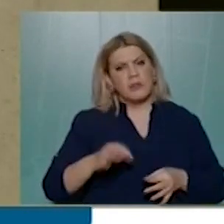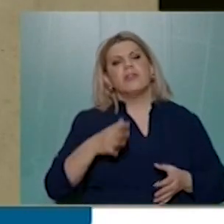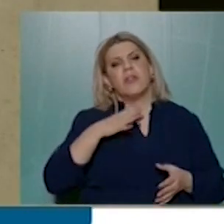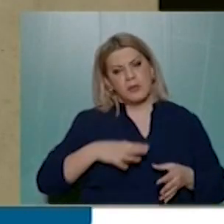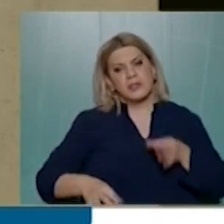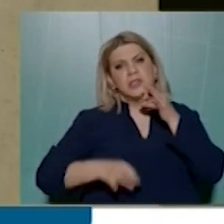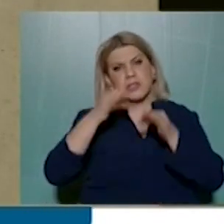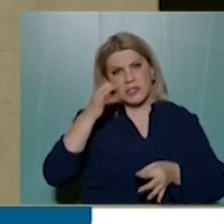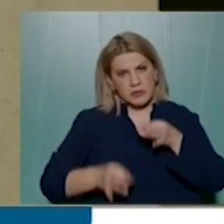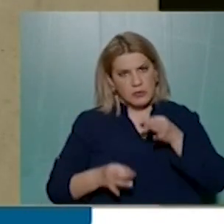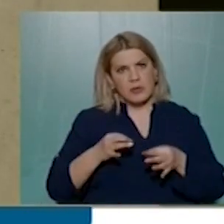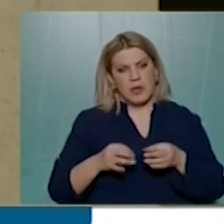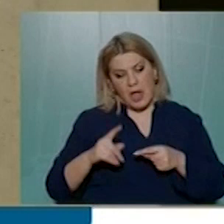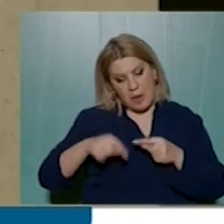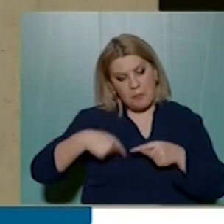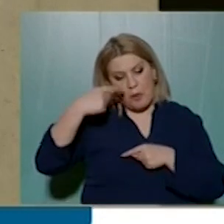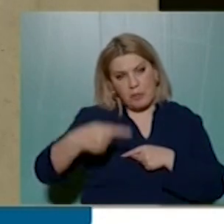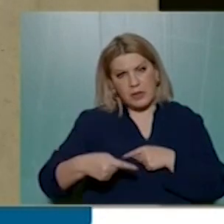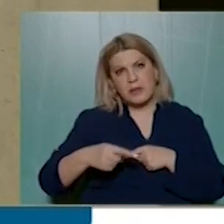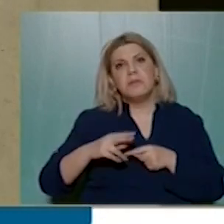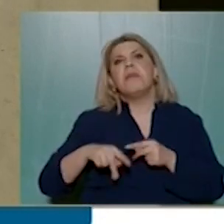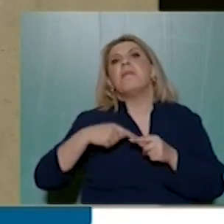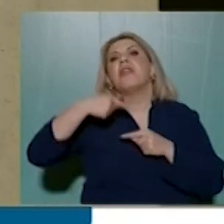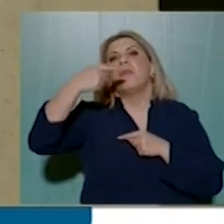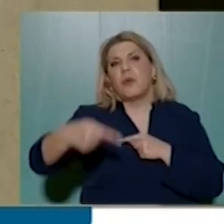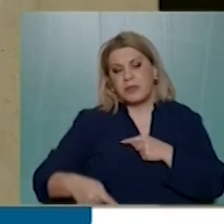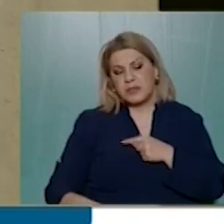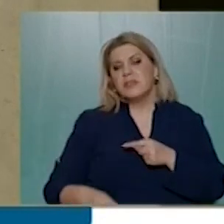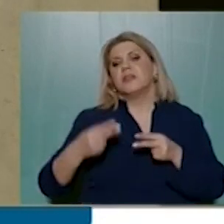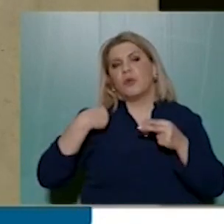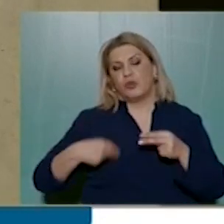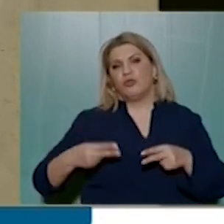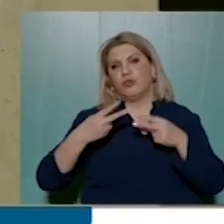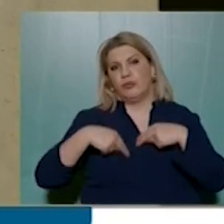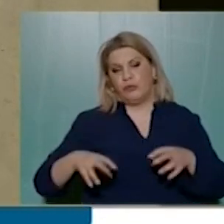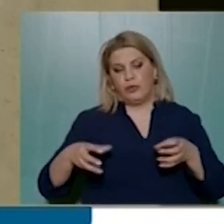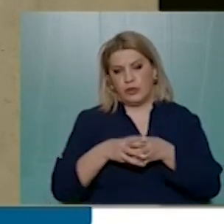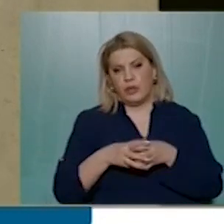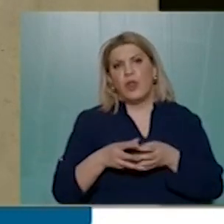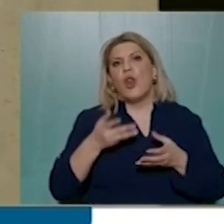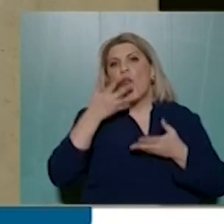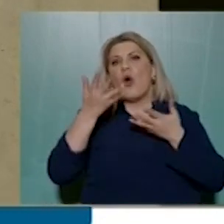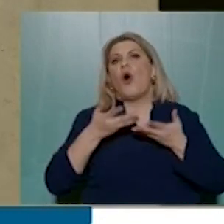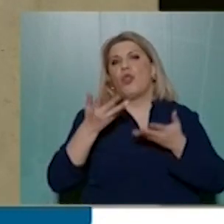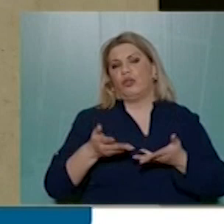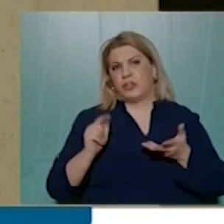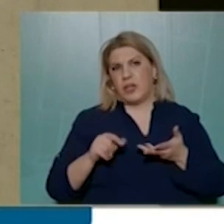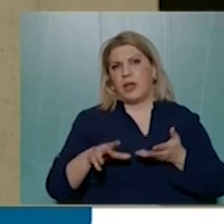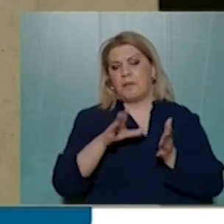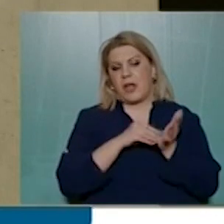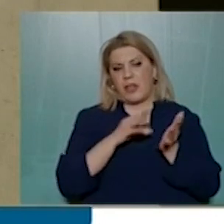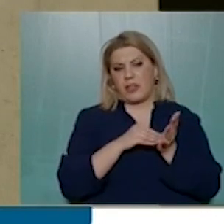συζητήσουμε σε μια αν όχι στην επόμενη ελπίζουμε στην επόμενη συνεδρίαση της λογοδοσίας για